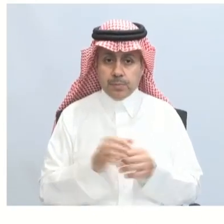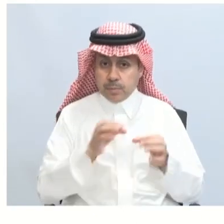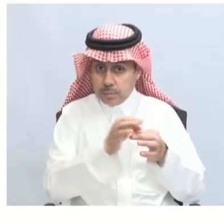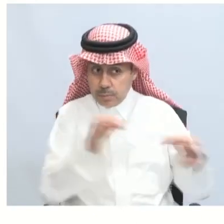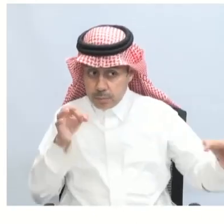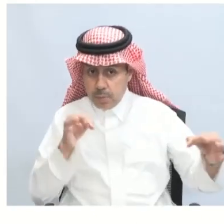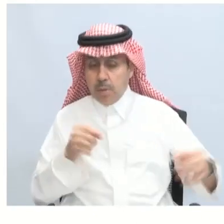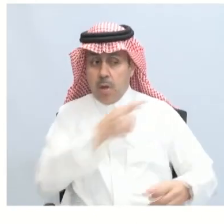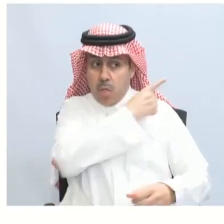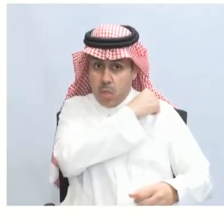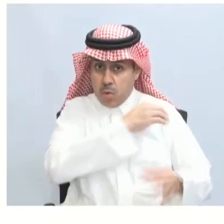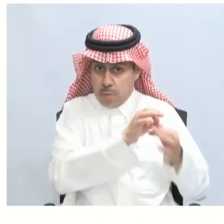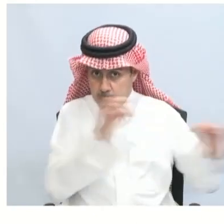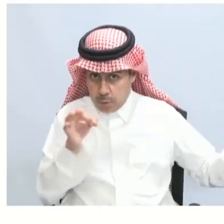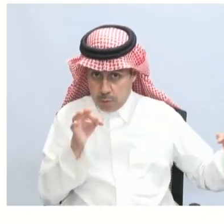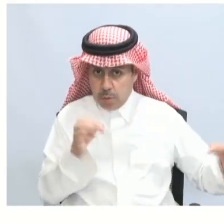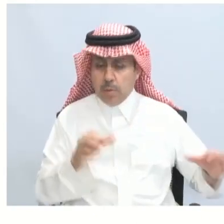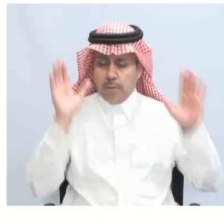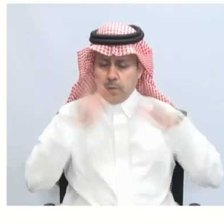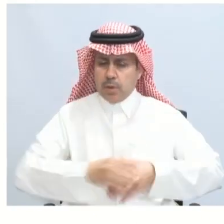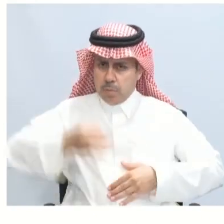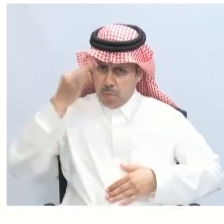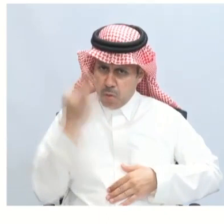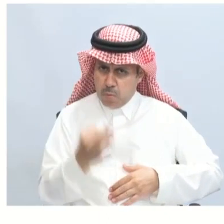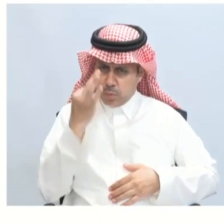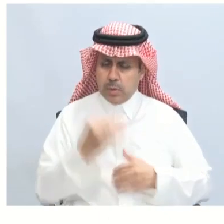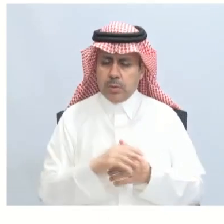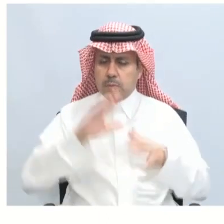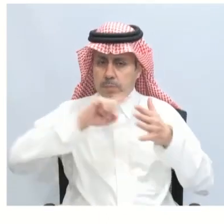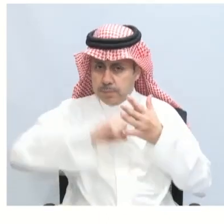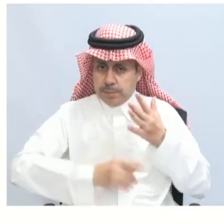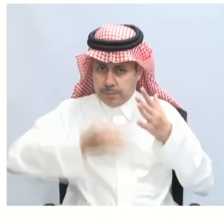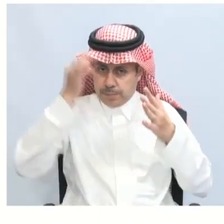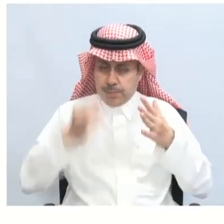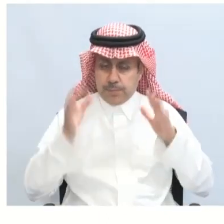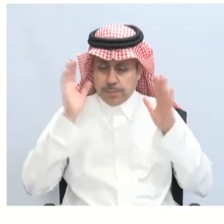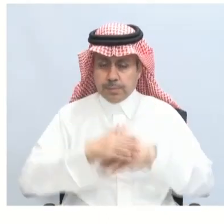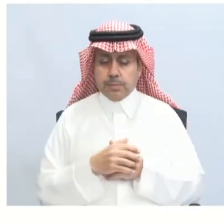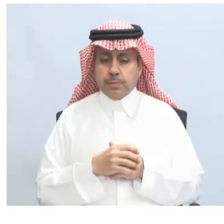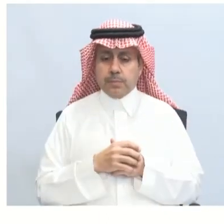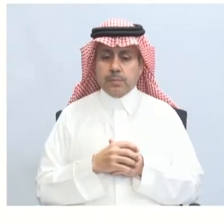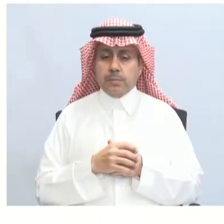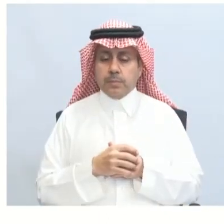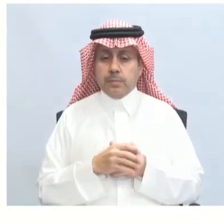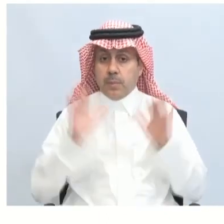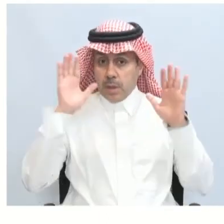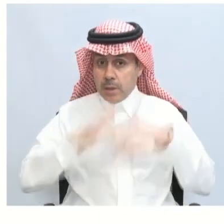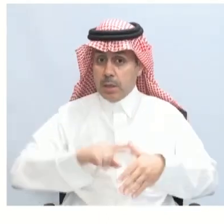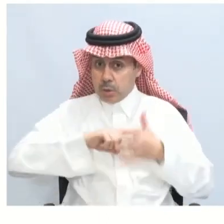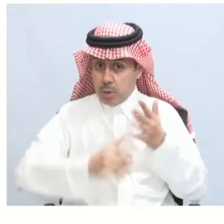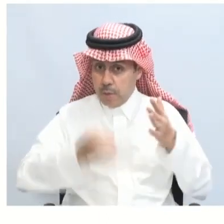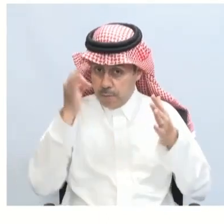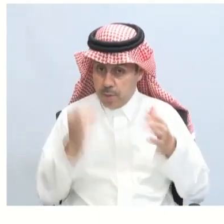ان ان يعالج ما يقع فيه من مثل الفواحش او المنكرات نقول عليه باداء هذه